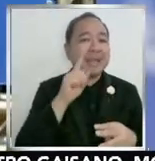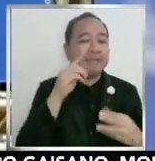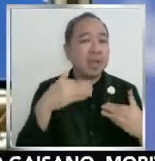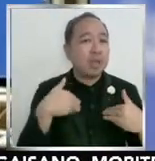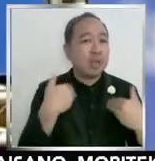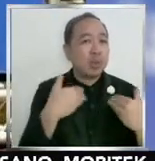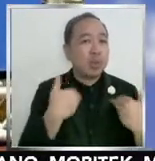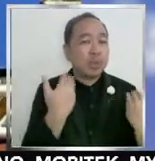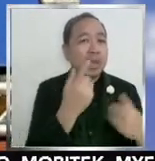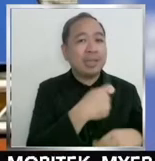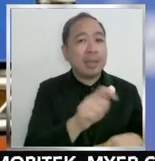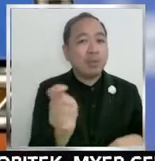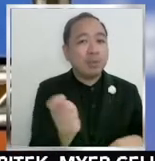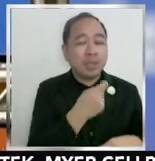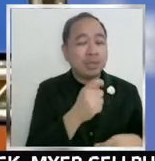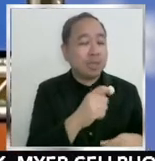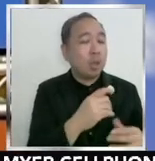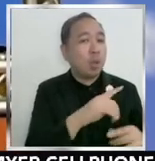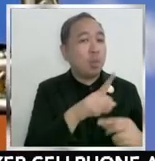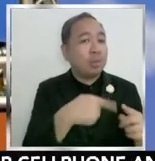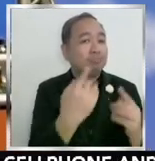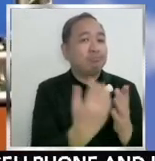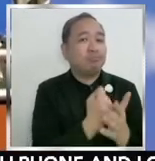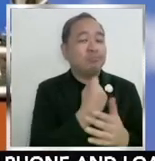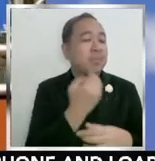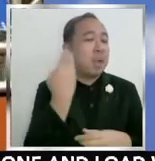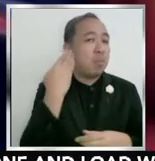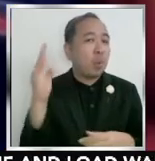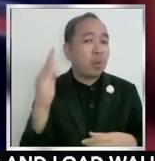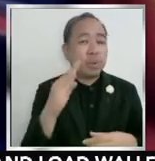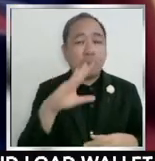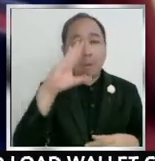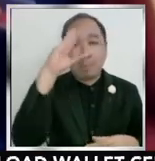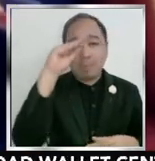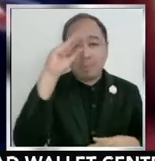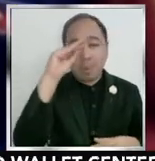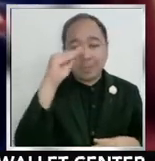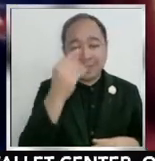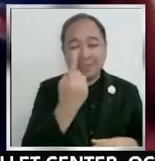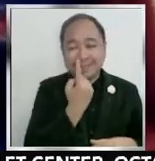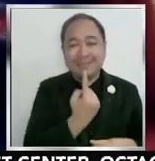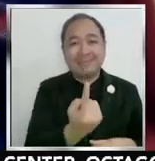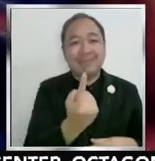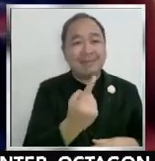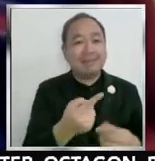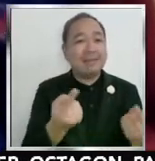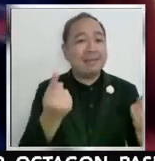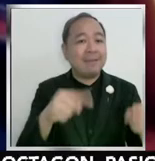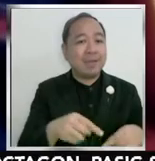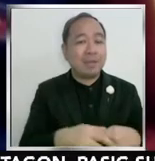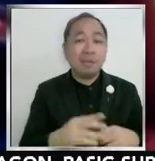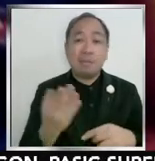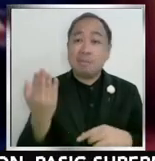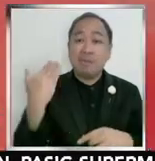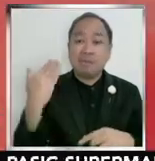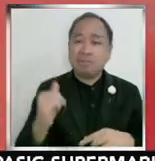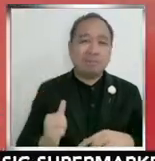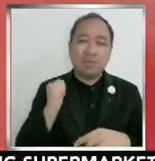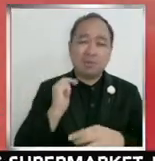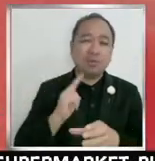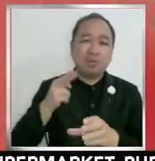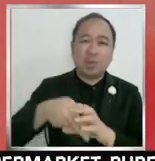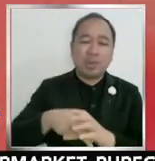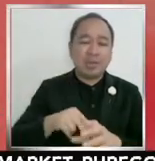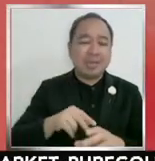nang maka-bronze siya sa boys singles event category. Noong una po, ayoko po talaga sumali sa deaf kasi nahihiya po ako.